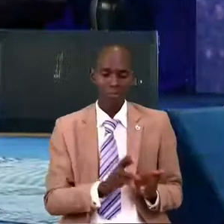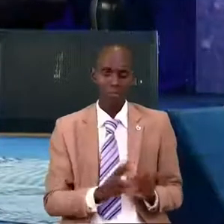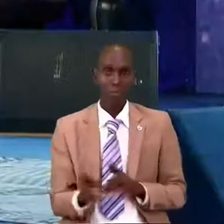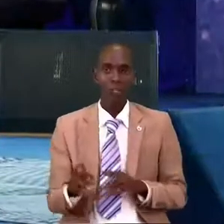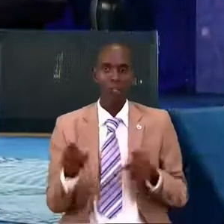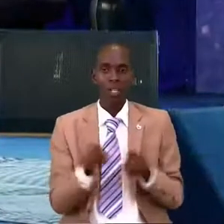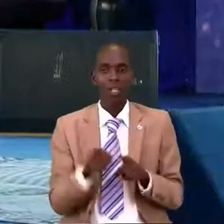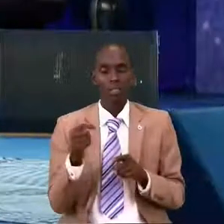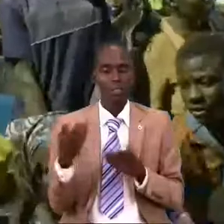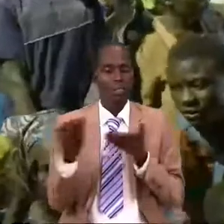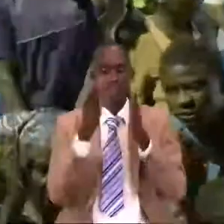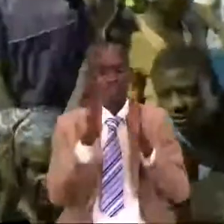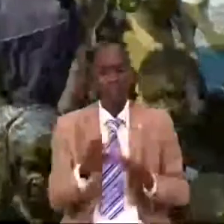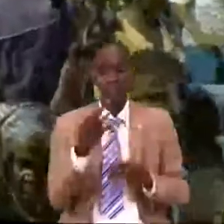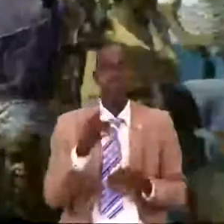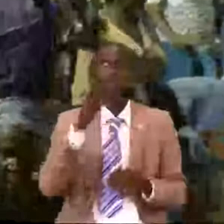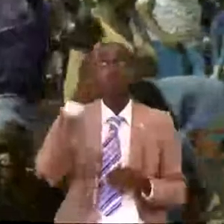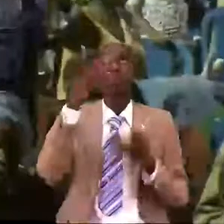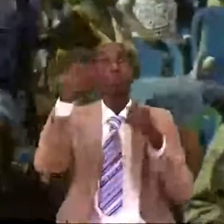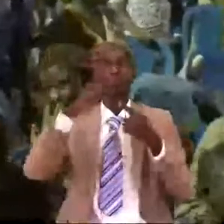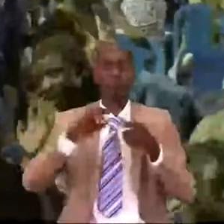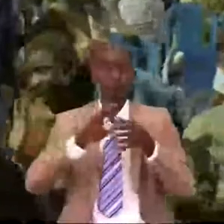pasteur. Gloire à Dieu!